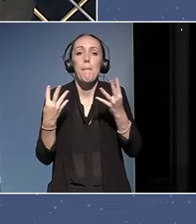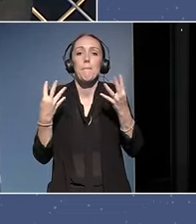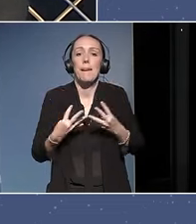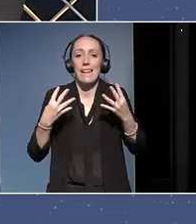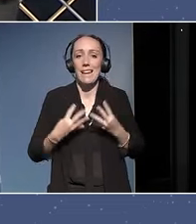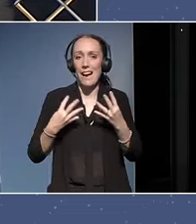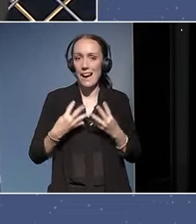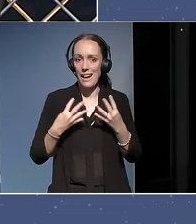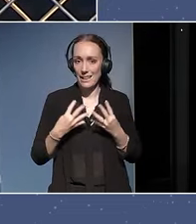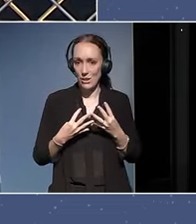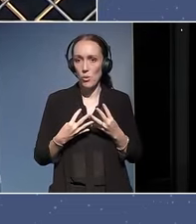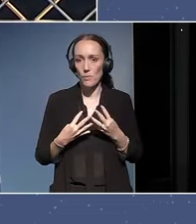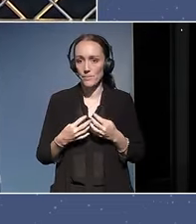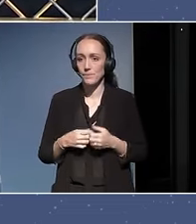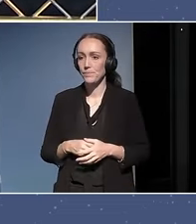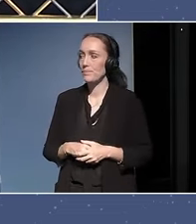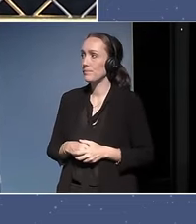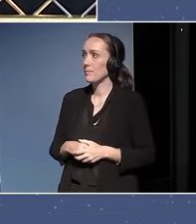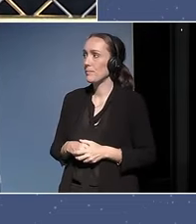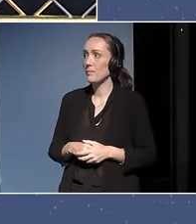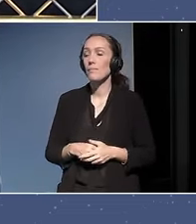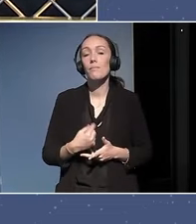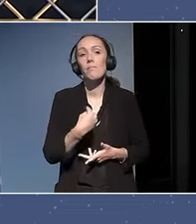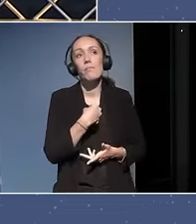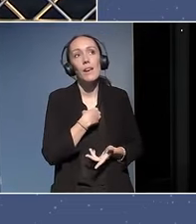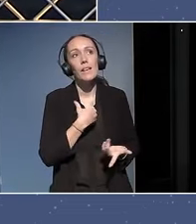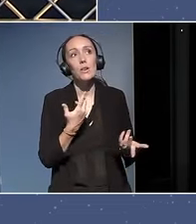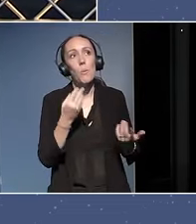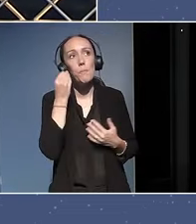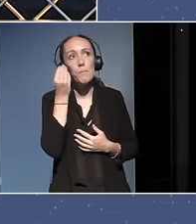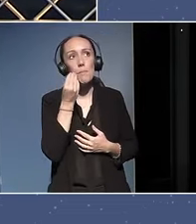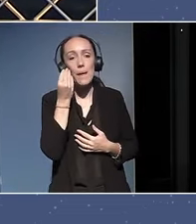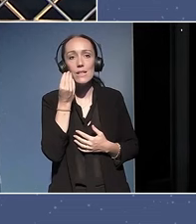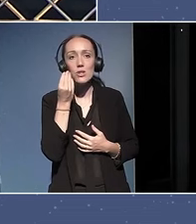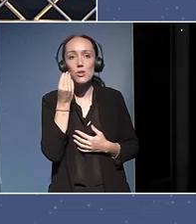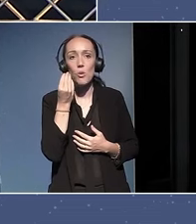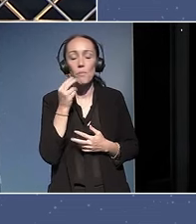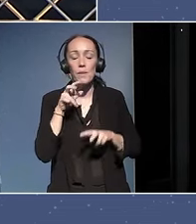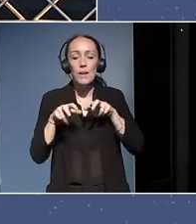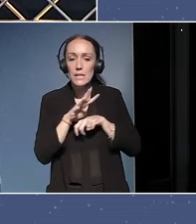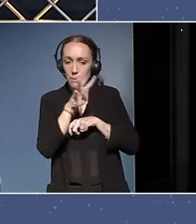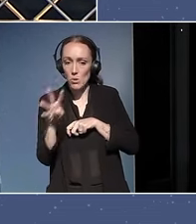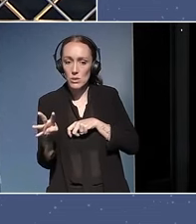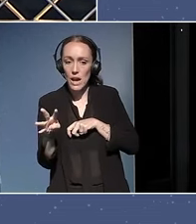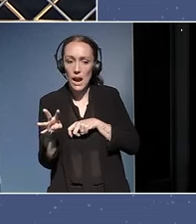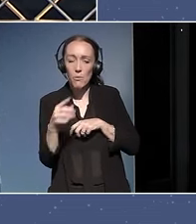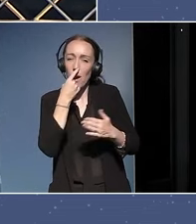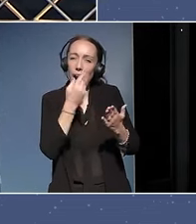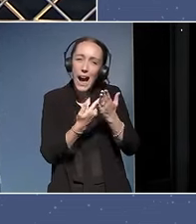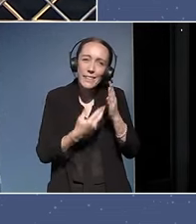sì per quello che io sono incline cioè lo vedo bene più a suo agio in acquaacqua Certo Quello